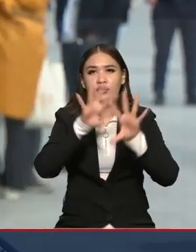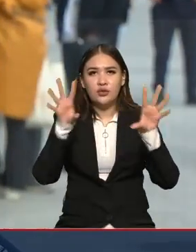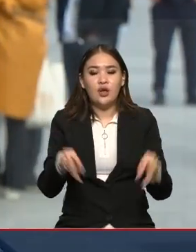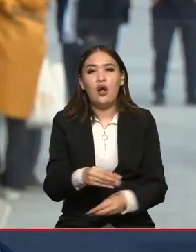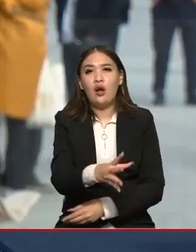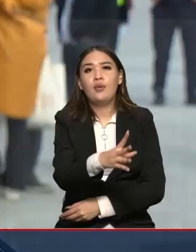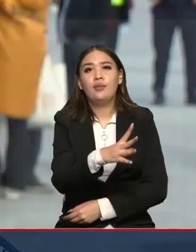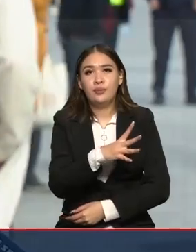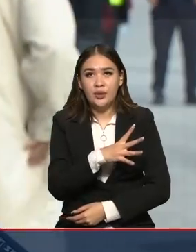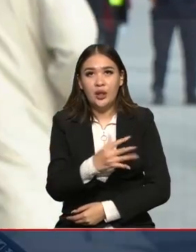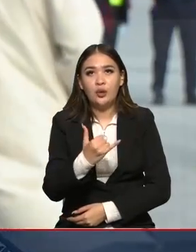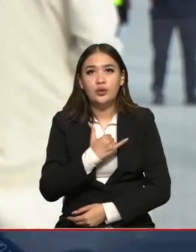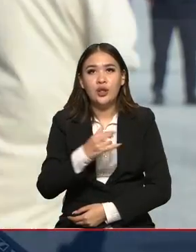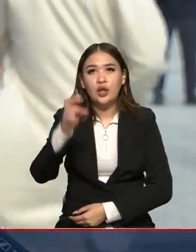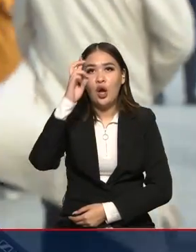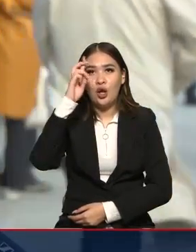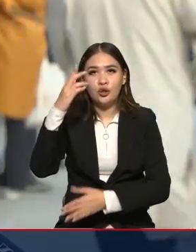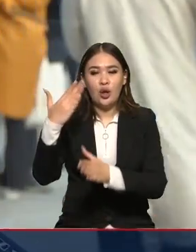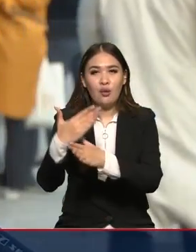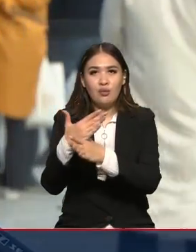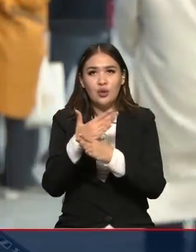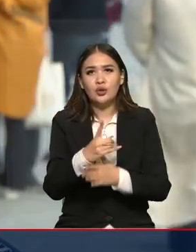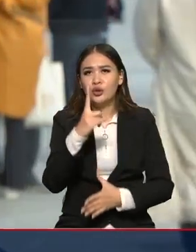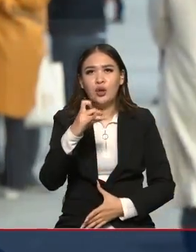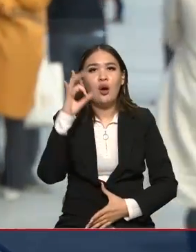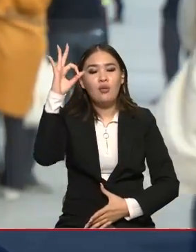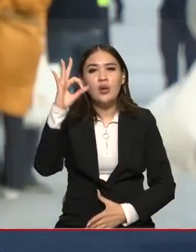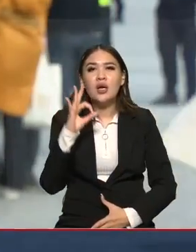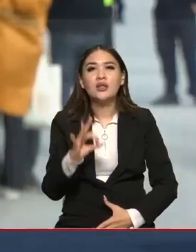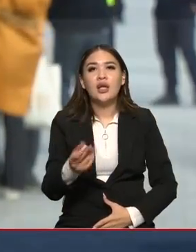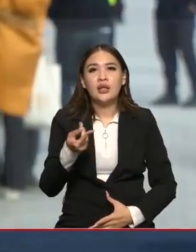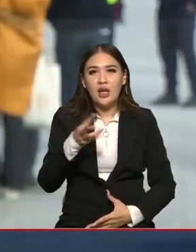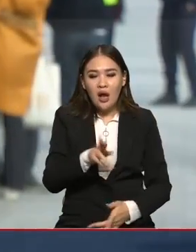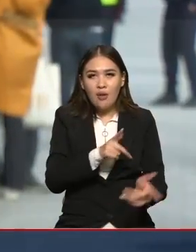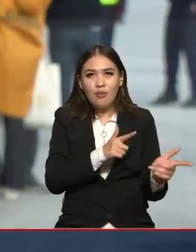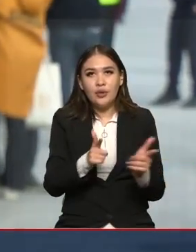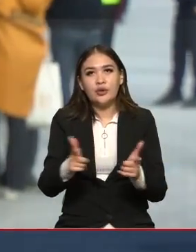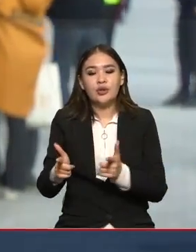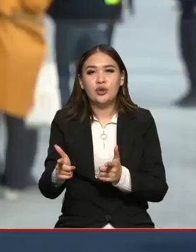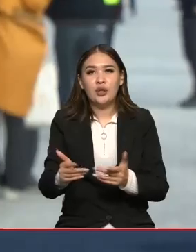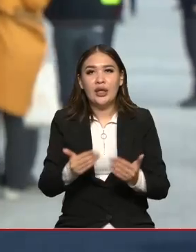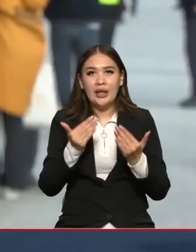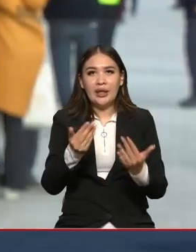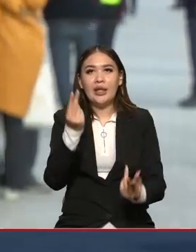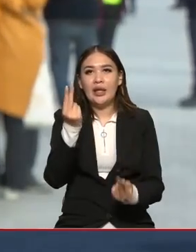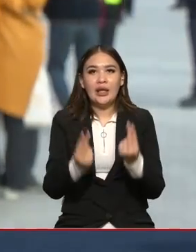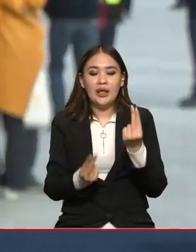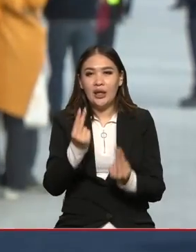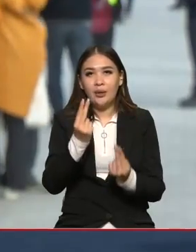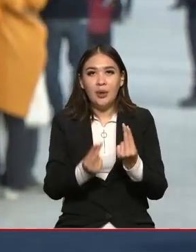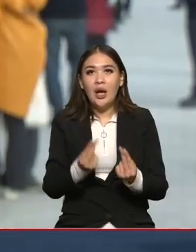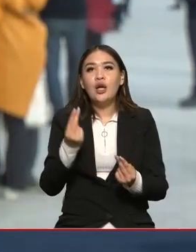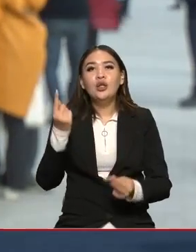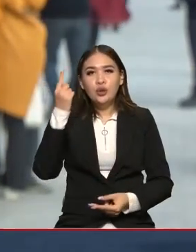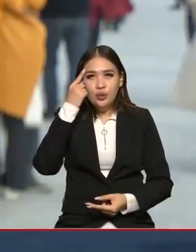было у нас. Государство нас обеспечило 100% для подготовки к этим играм. И я думаю,